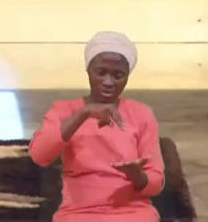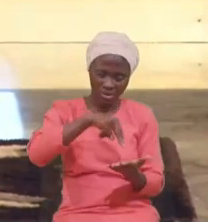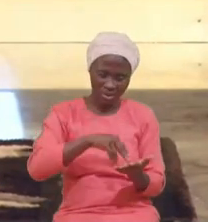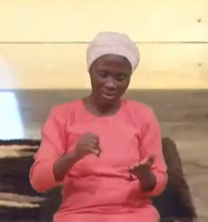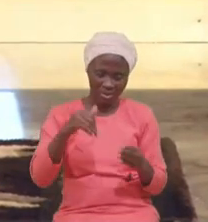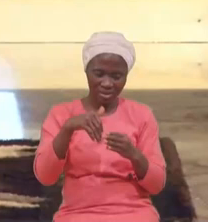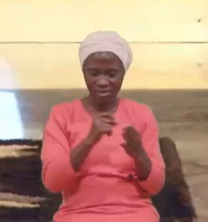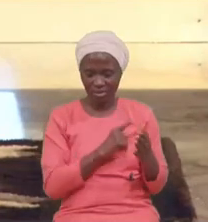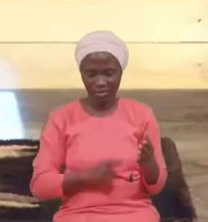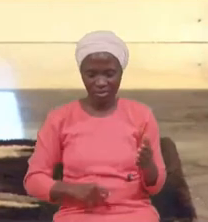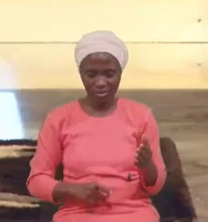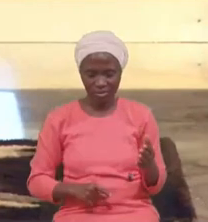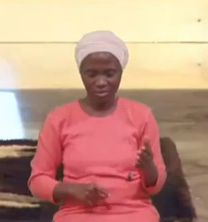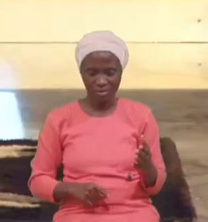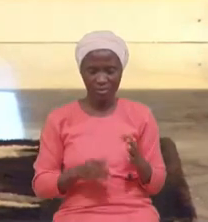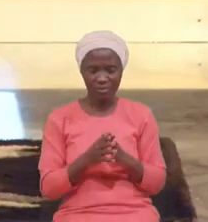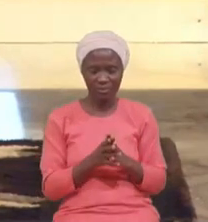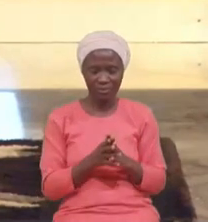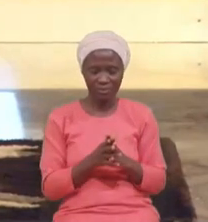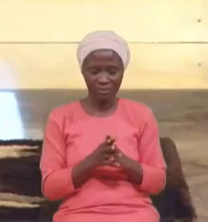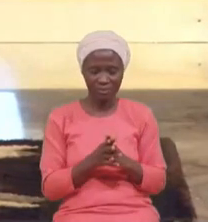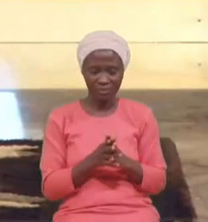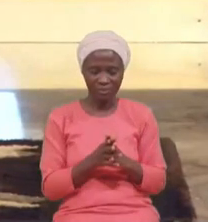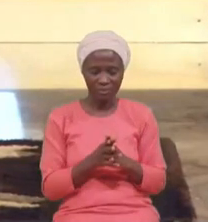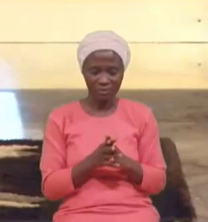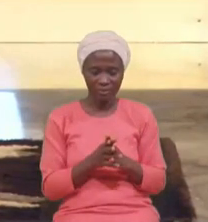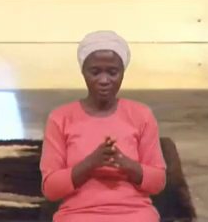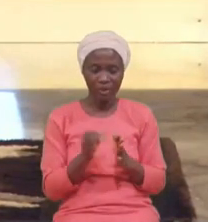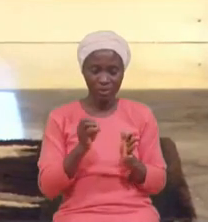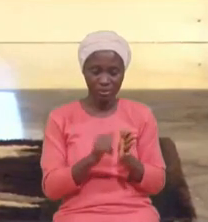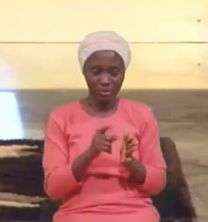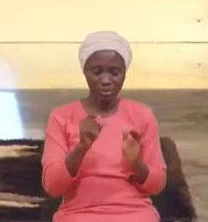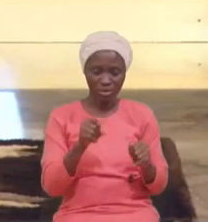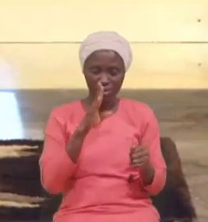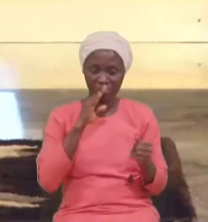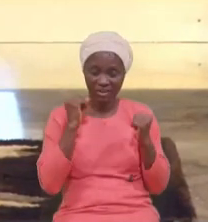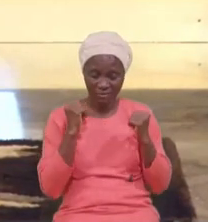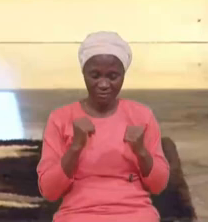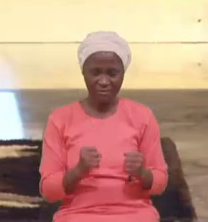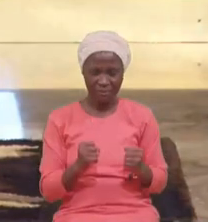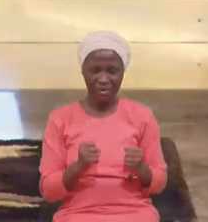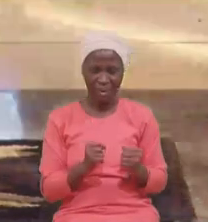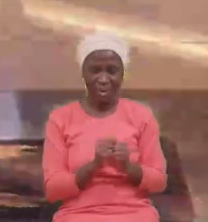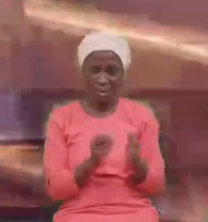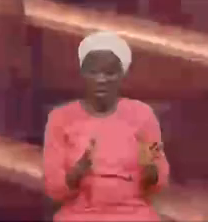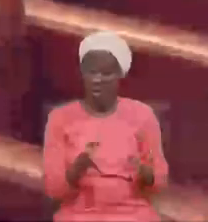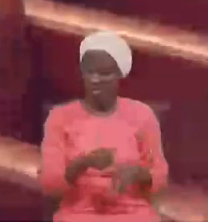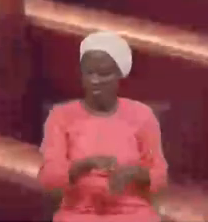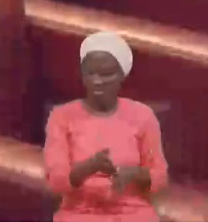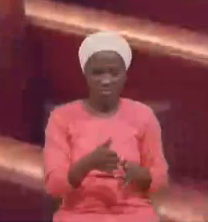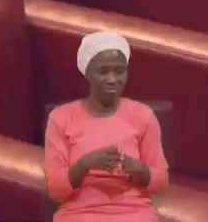dans votre position ferme, en vous tenant comme le roc de Gibraltar, ferme,